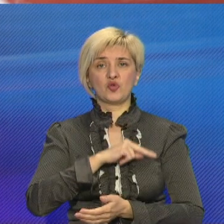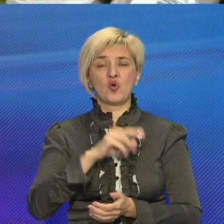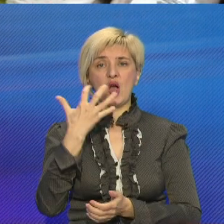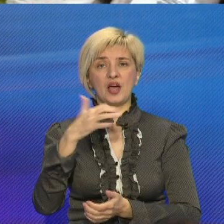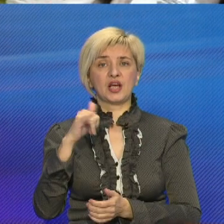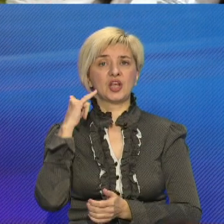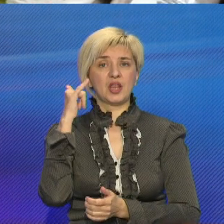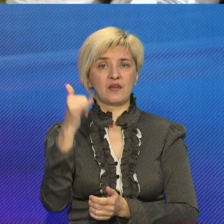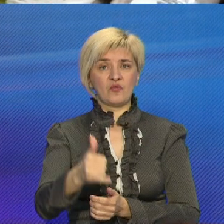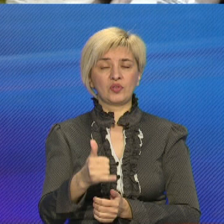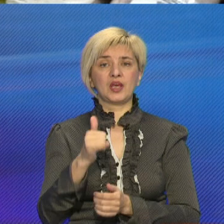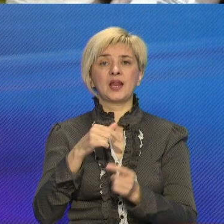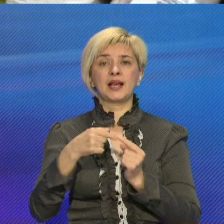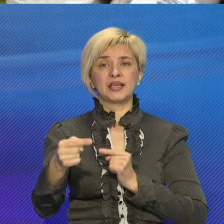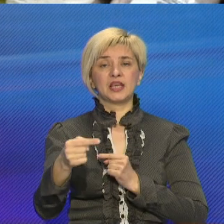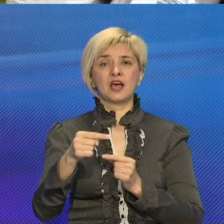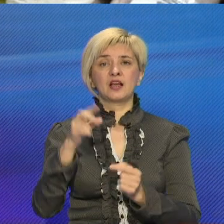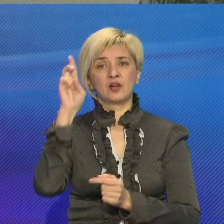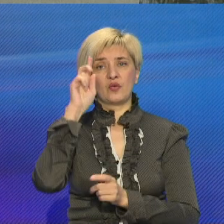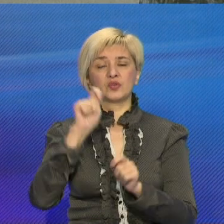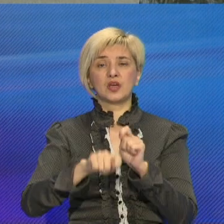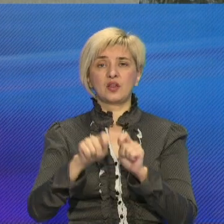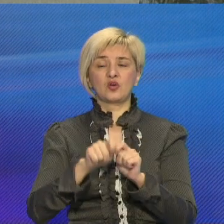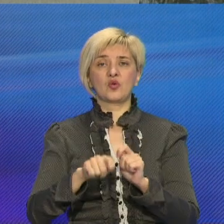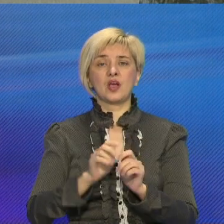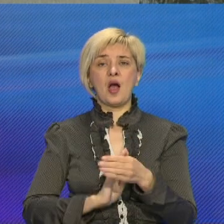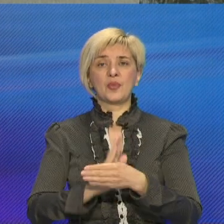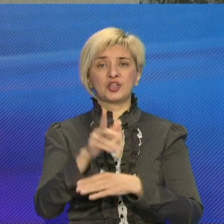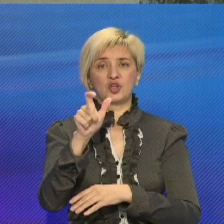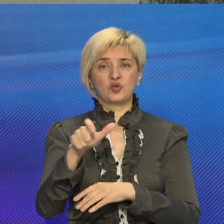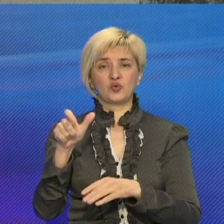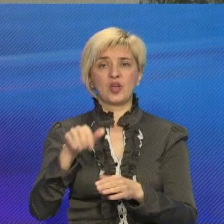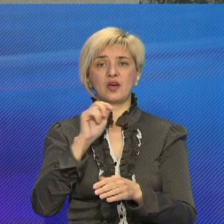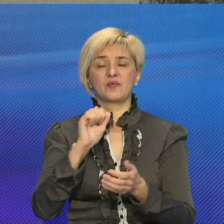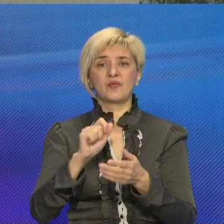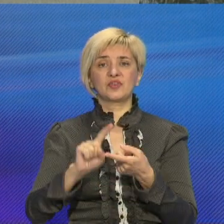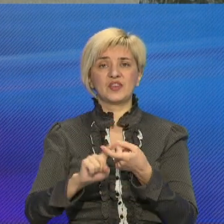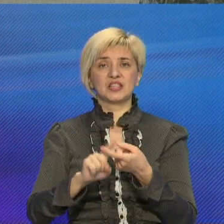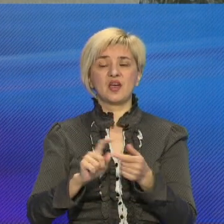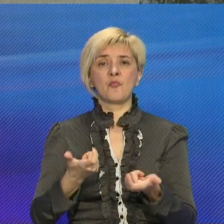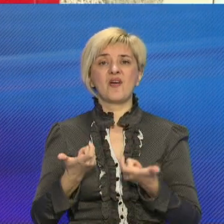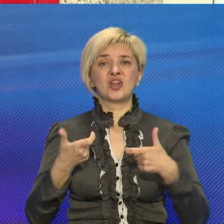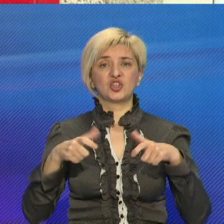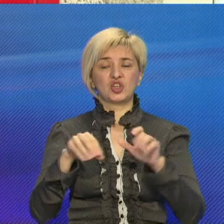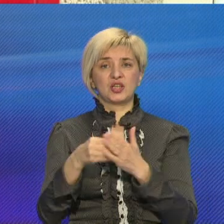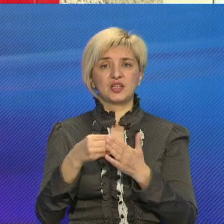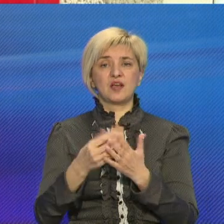камітэта дзяржаўнага кантролю. Звароты жыхароў прынёмання наконт фактаў павелічэння цэн прымаюцца па нумарах у